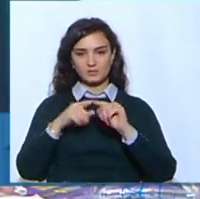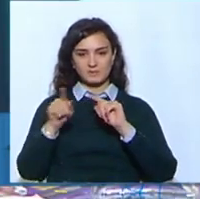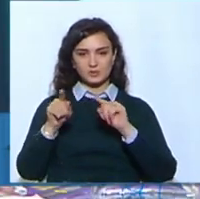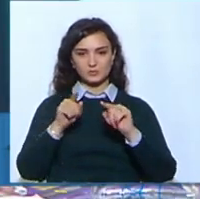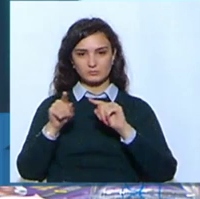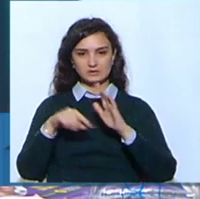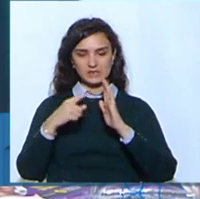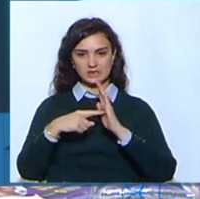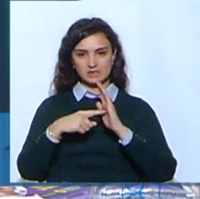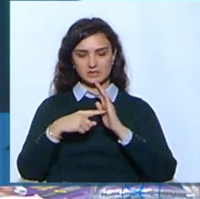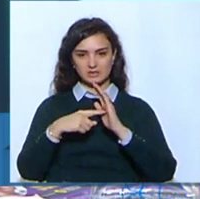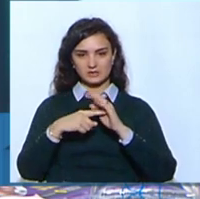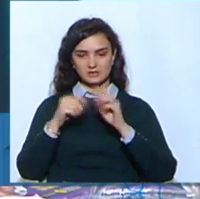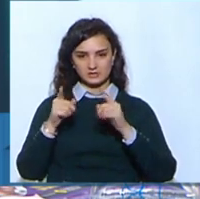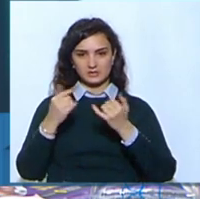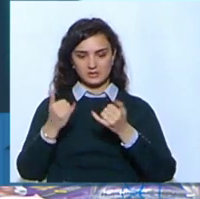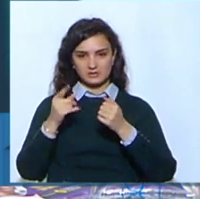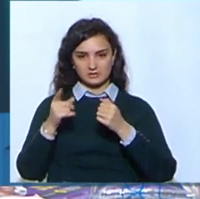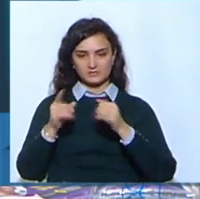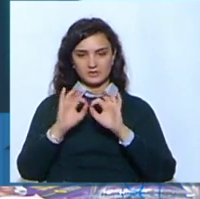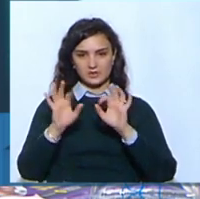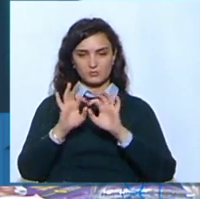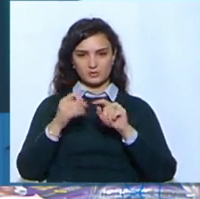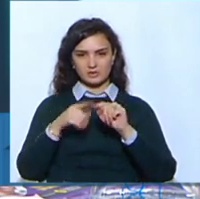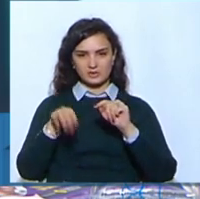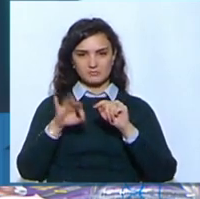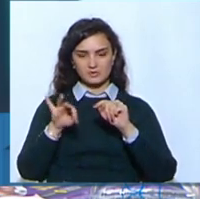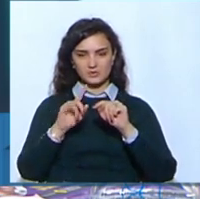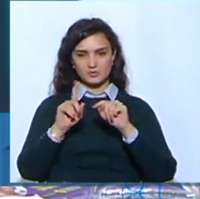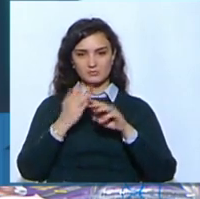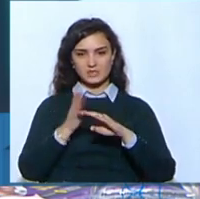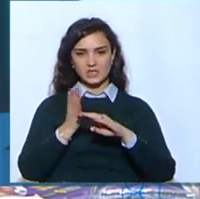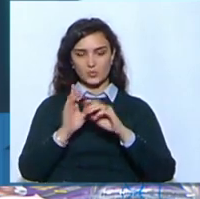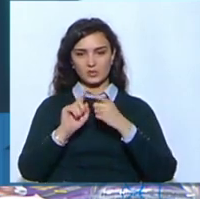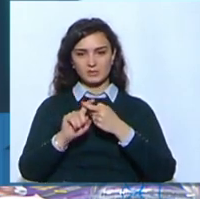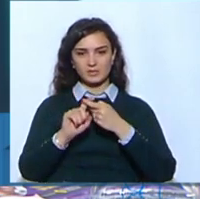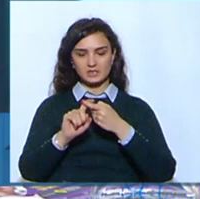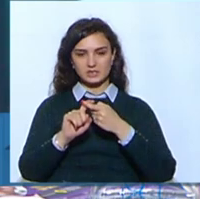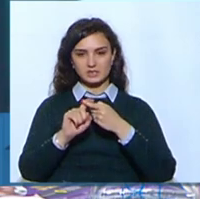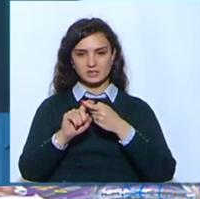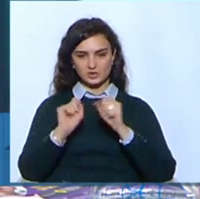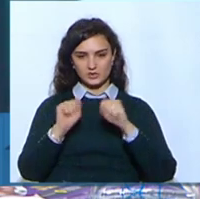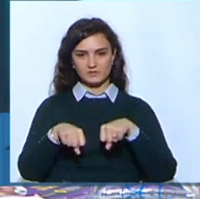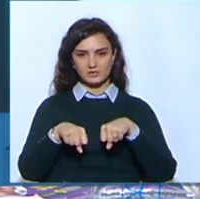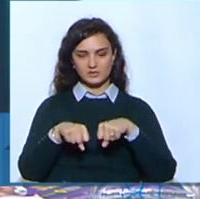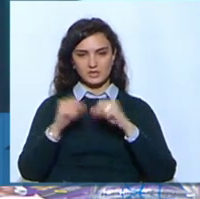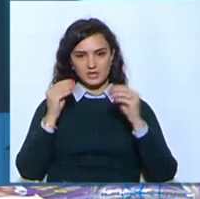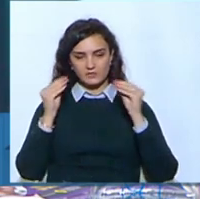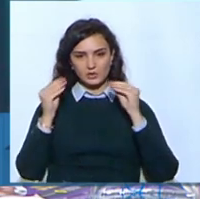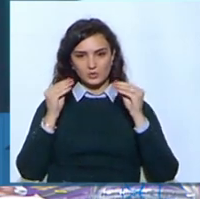იმ საკითხზე, ახლა თქვენ ხაზი გაუსვით იმას, რომ ცალკეული ინფექცია შეგვიძლია